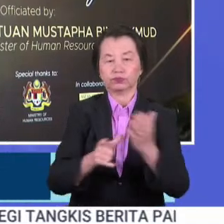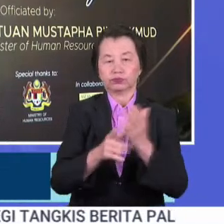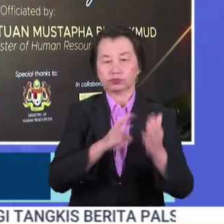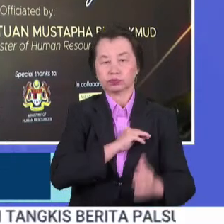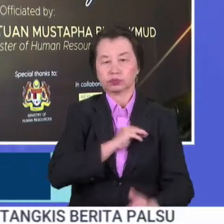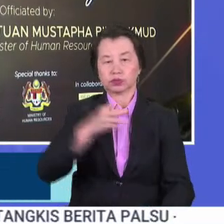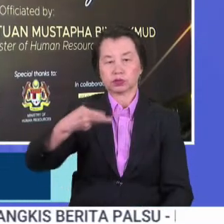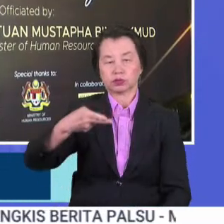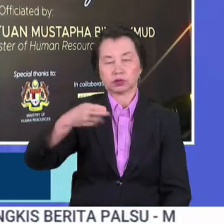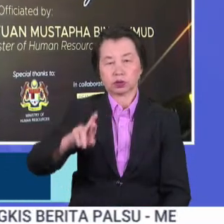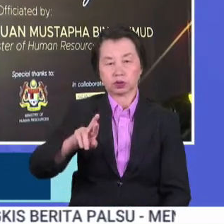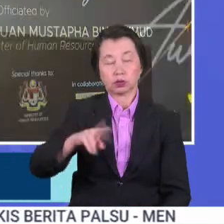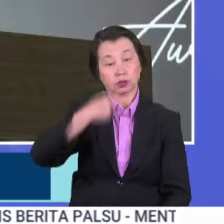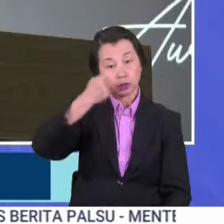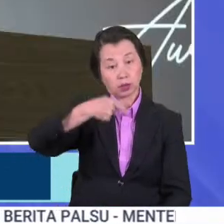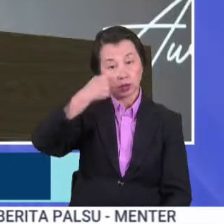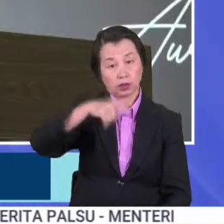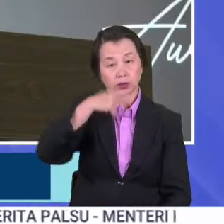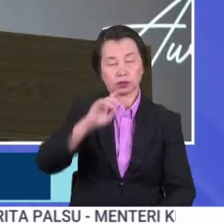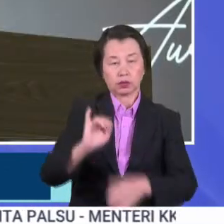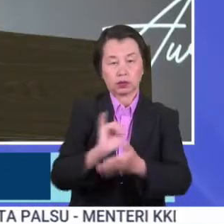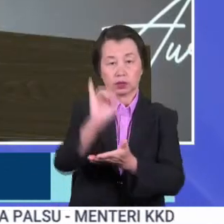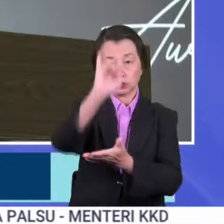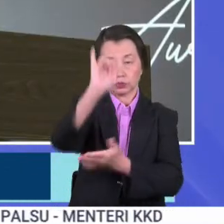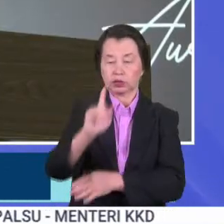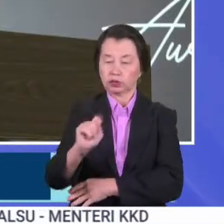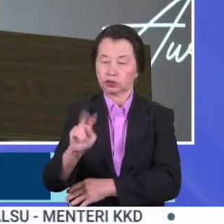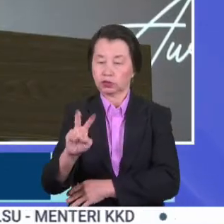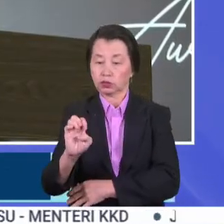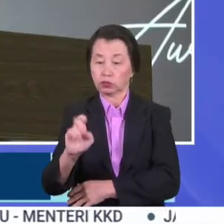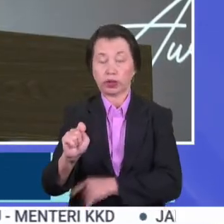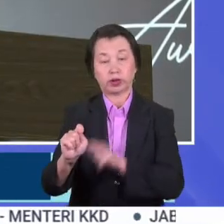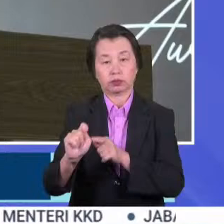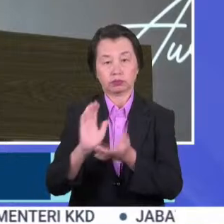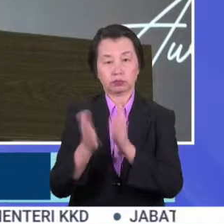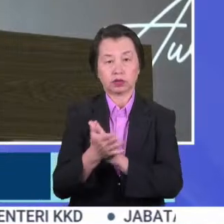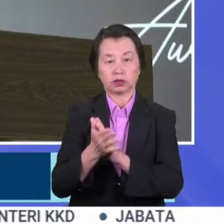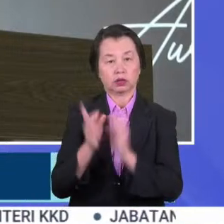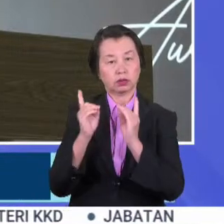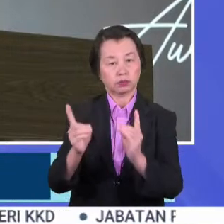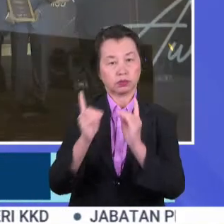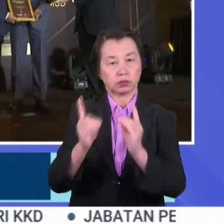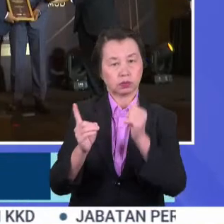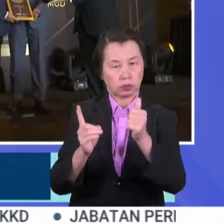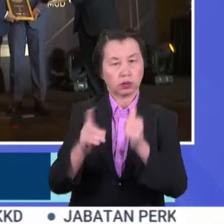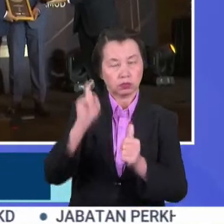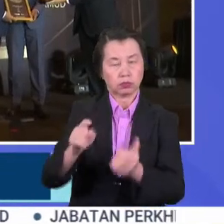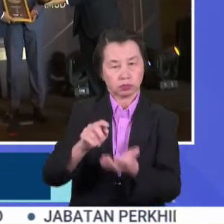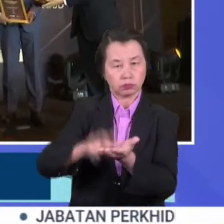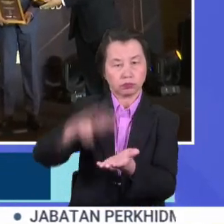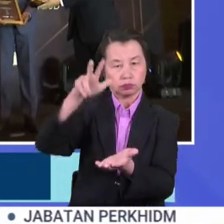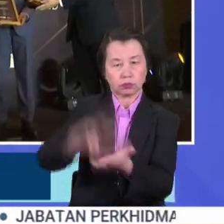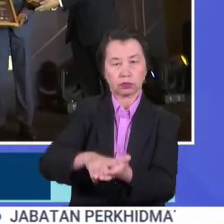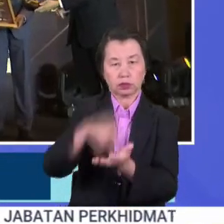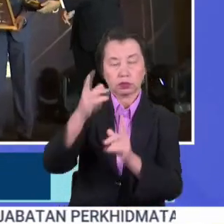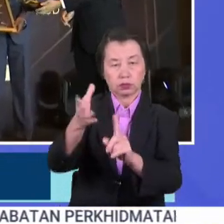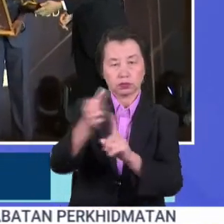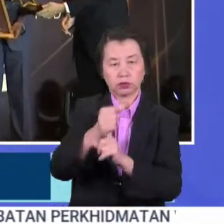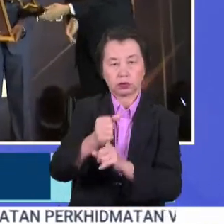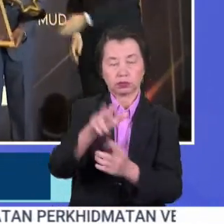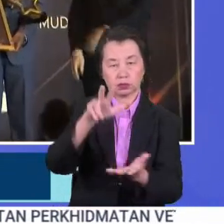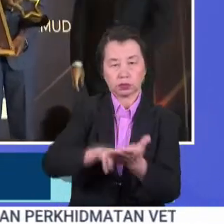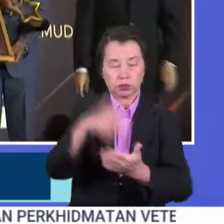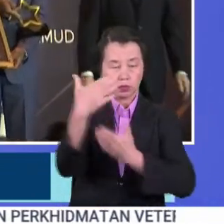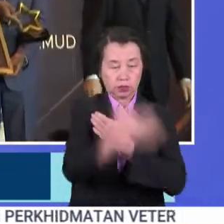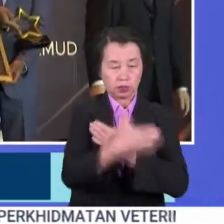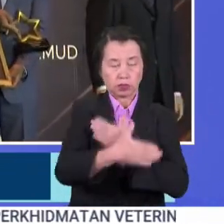Manusia, Mustafa Sakmud berkata, institusi TVET telah diangkat sebagai satu pendidikan yang perlu diiktiraf bagi mencapai status